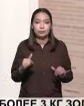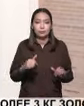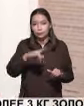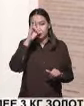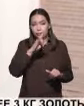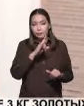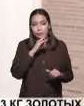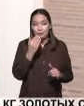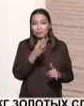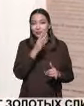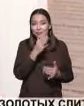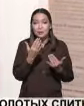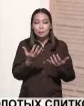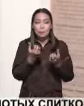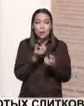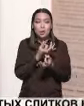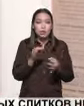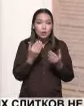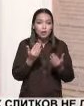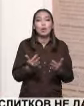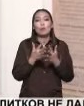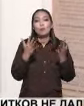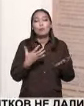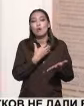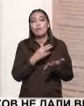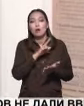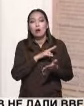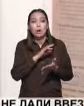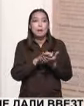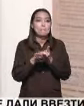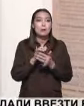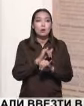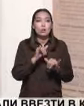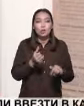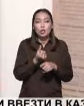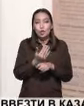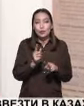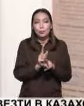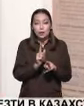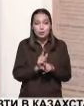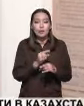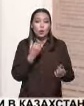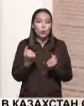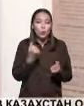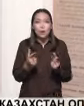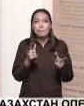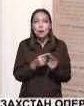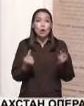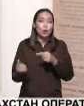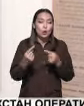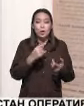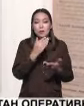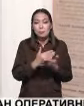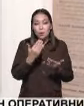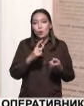Казахстан с момента обретения независимости придает большое значение мирному развитию своей внешней политики и укреплению партнерства в духе дружбы. В этой связи